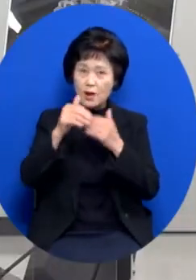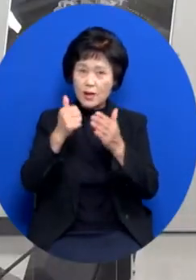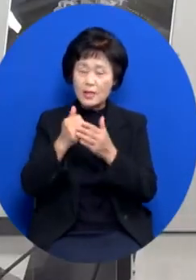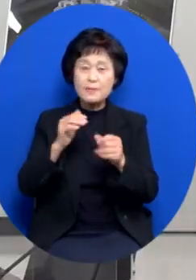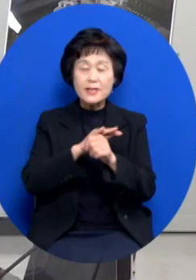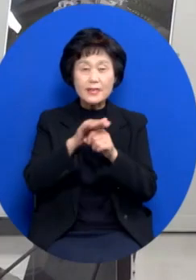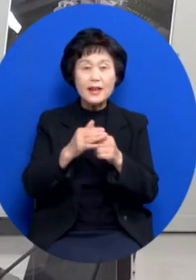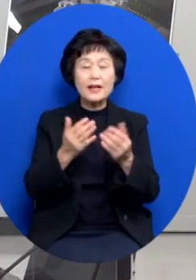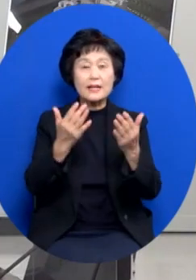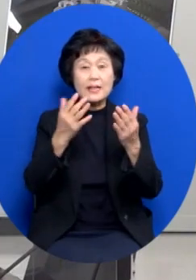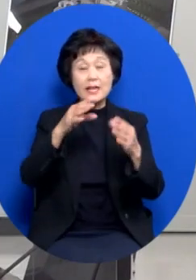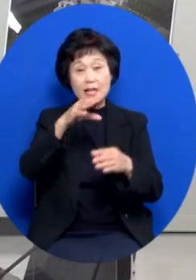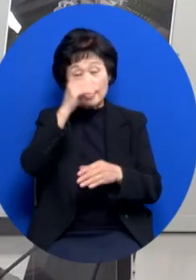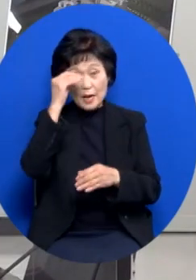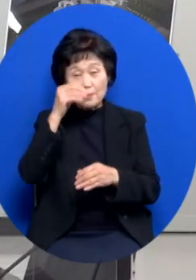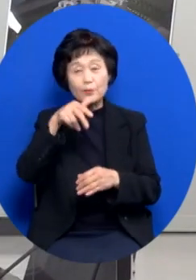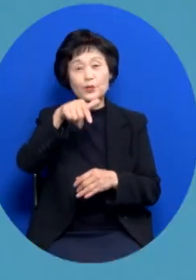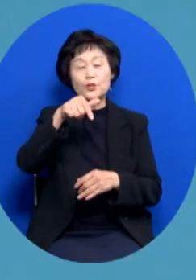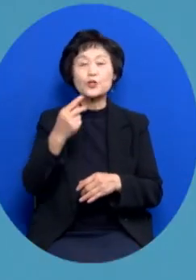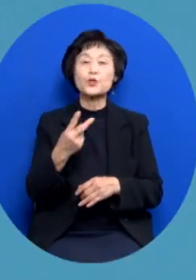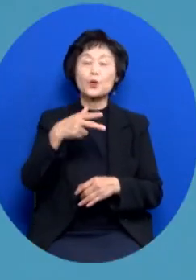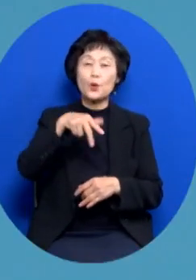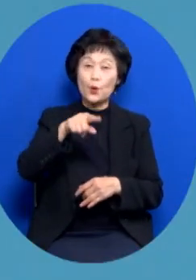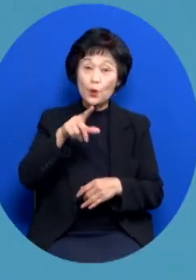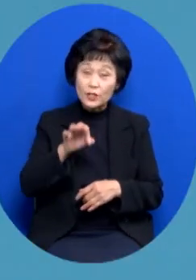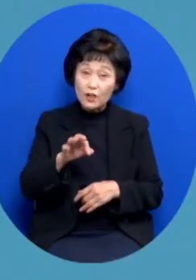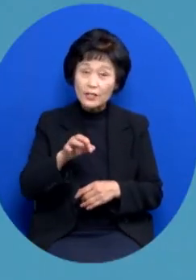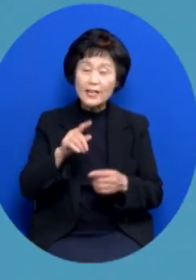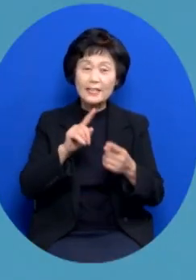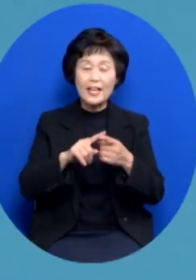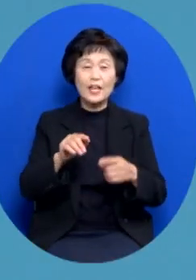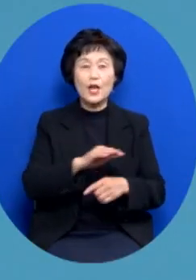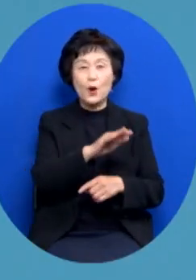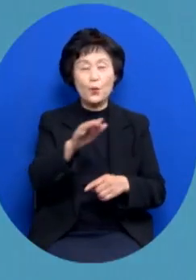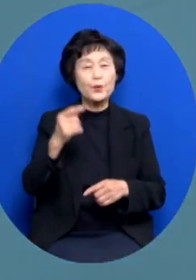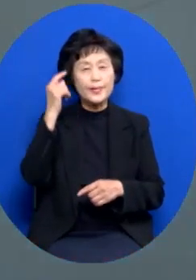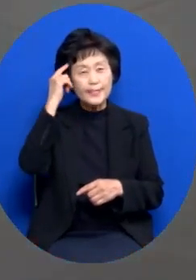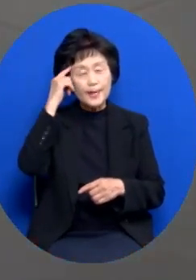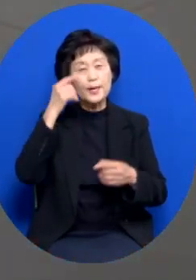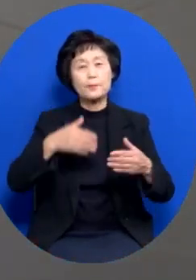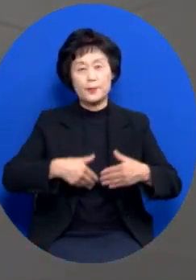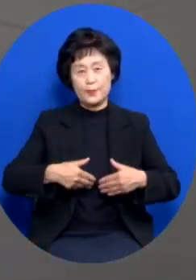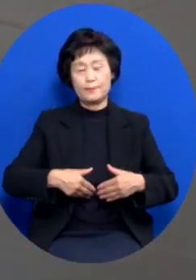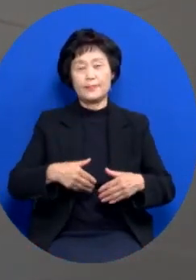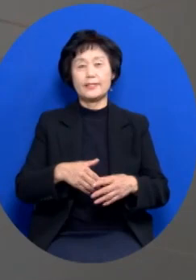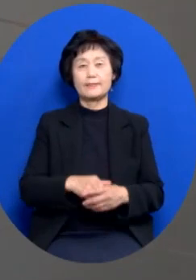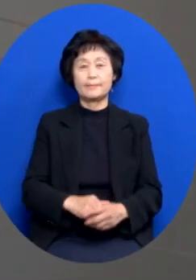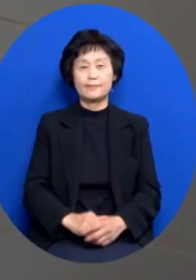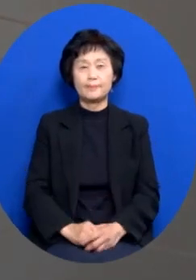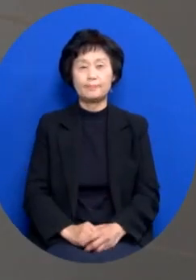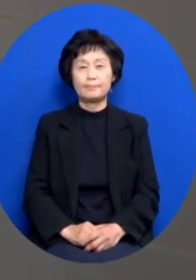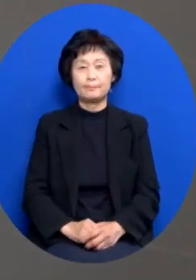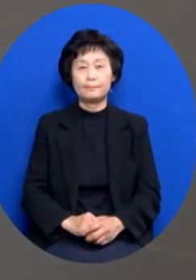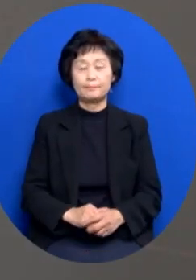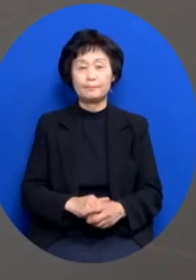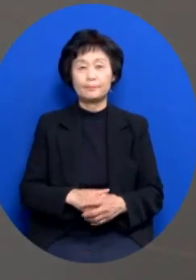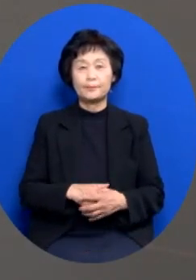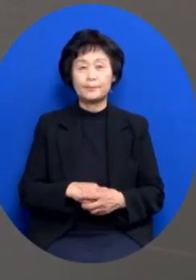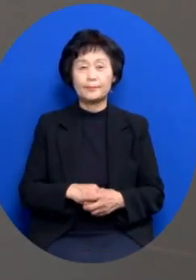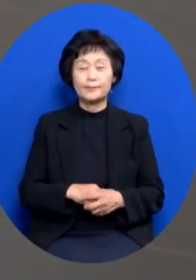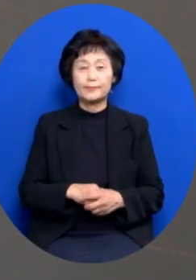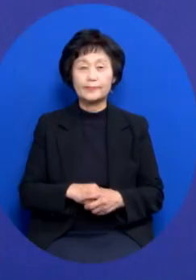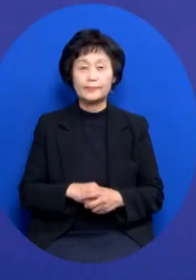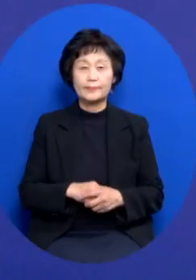교정. 그 가치에 대해 우리 사회가 다시 한번 주목해 볼 필요가 있어 보입니다. CTS 뉴스 장현수입니다.